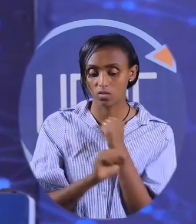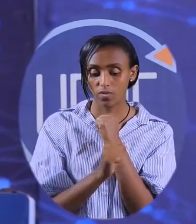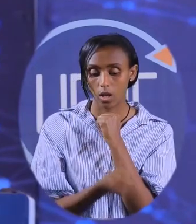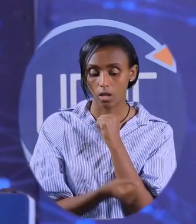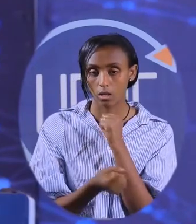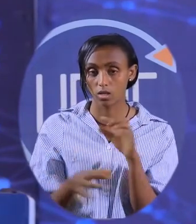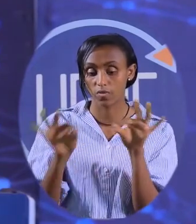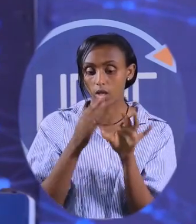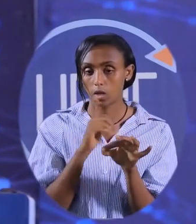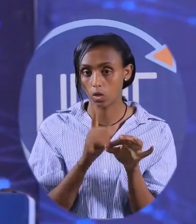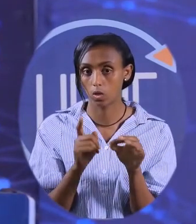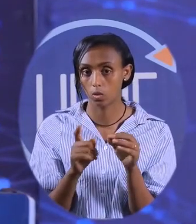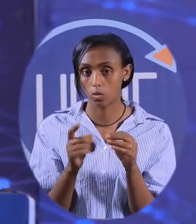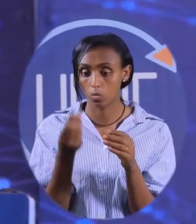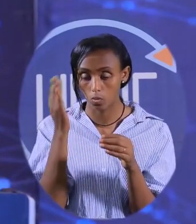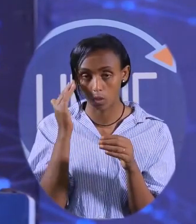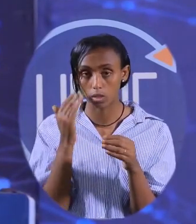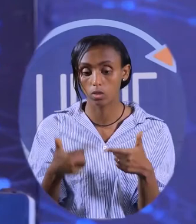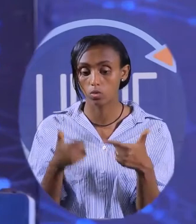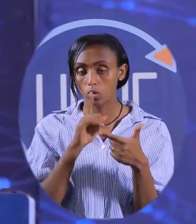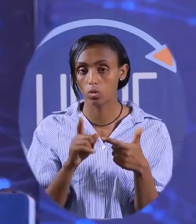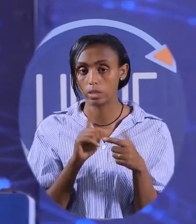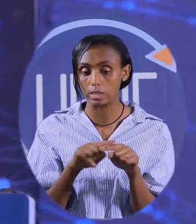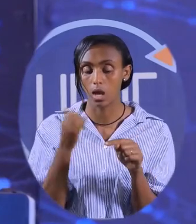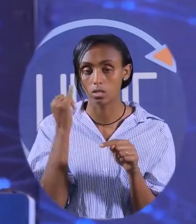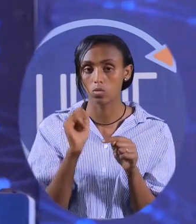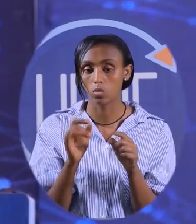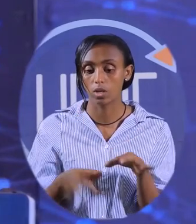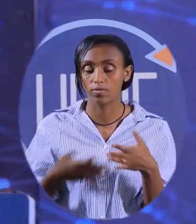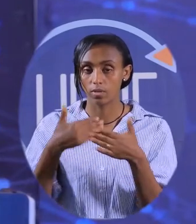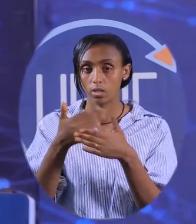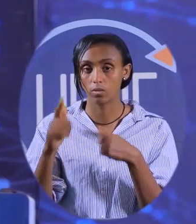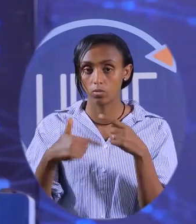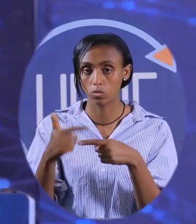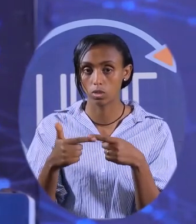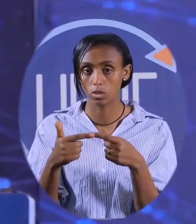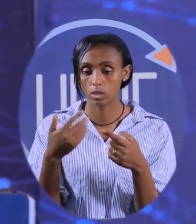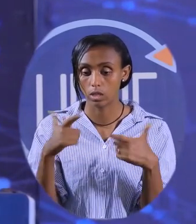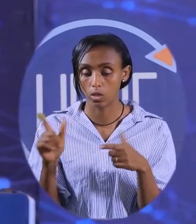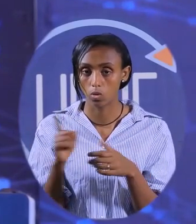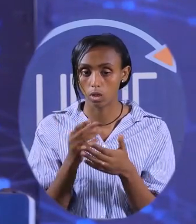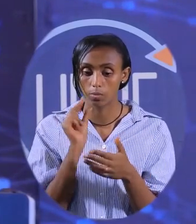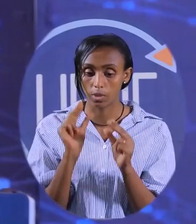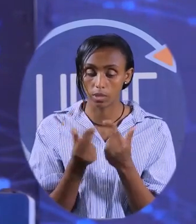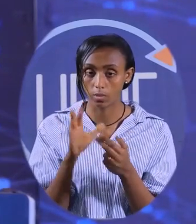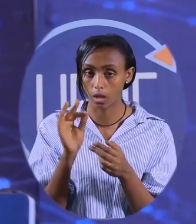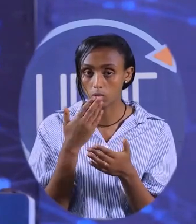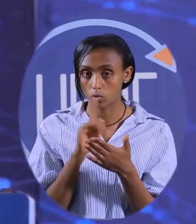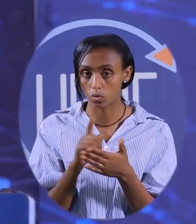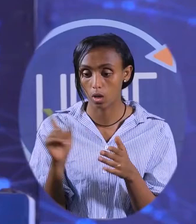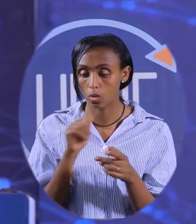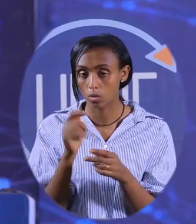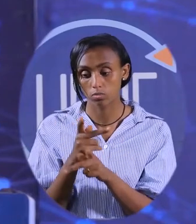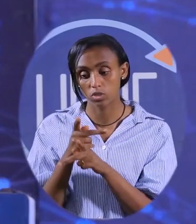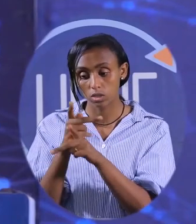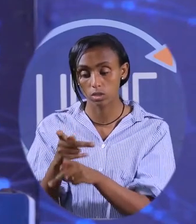እውቀት ሊኖረው ይችላል፣ ግን የስቲል ዩ ኒድ መኒ የሆነ ነገርን ሀሳብን ወደፊት ለማስኬድ እድለኛ ሆነ ከቤተሰብ ካገኘ በቤት ካልሆነ ብድር